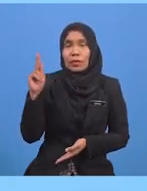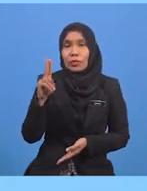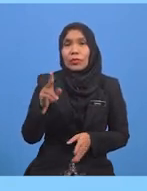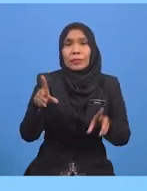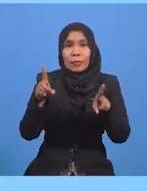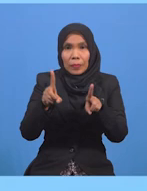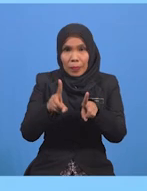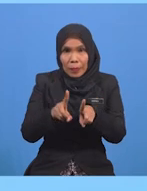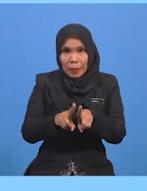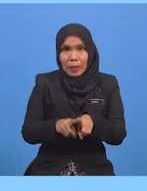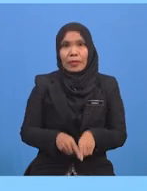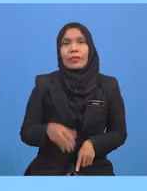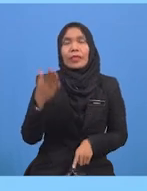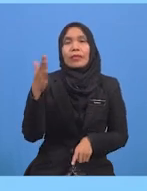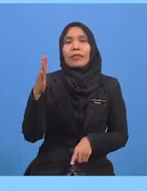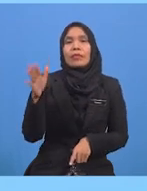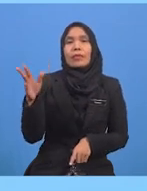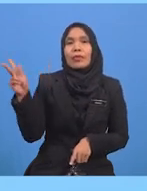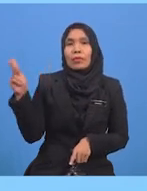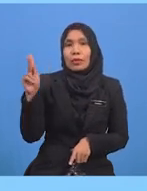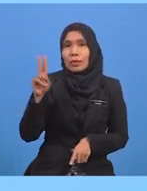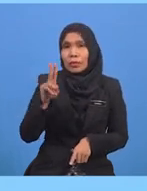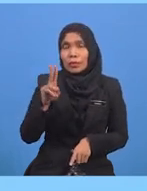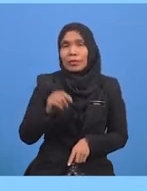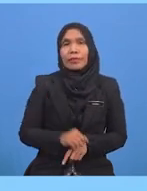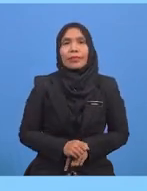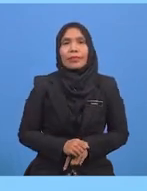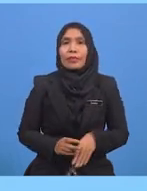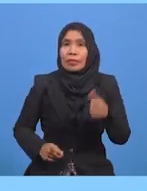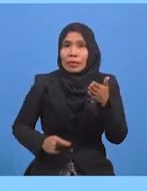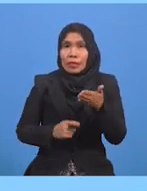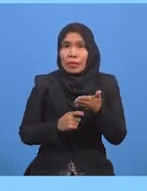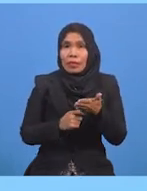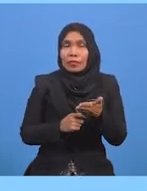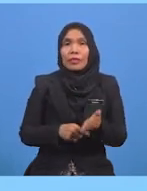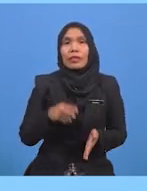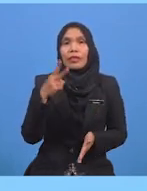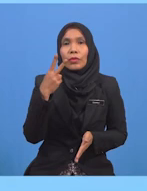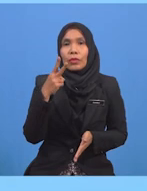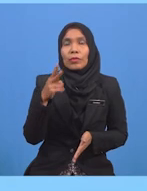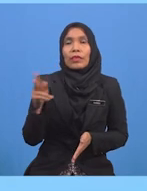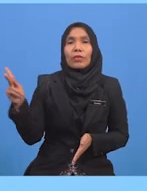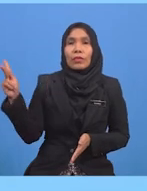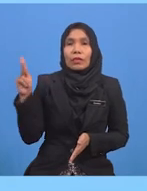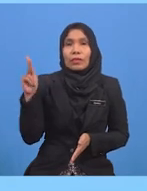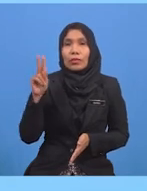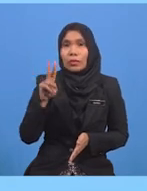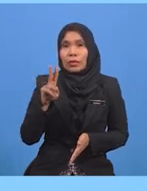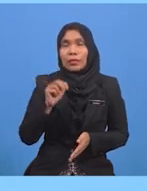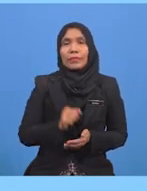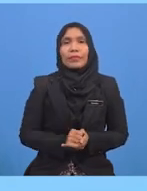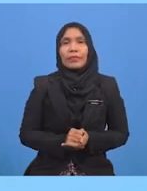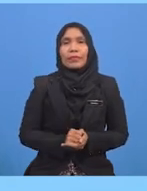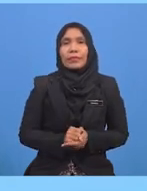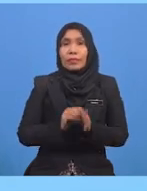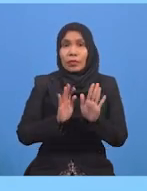dengan 15 kuasa 2 tambah 12 kuasa 2